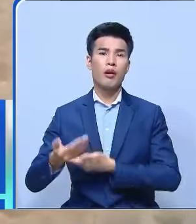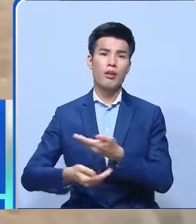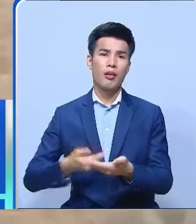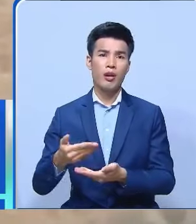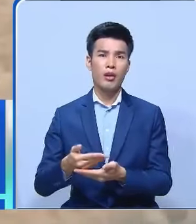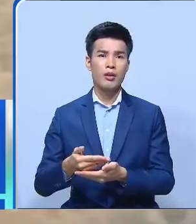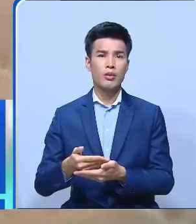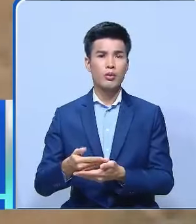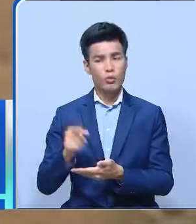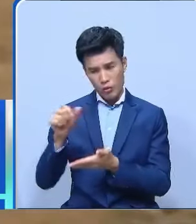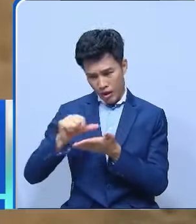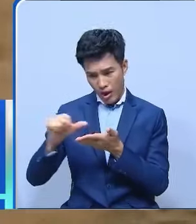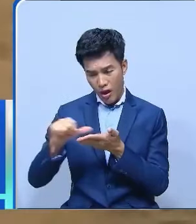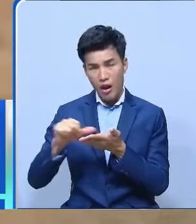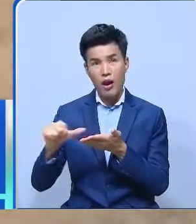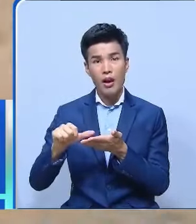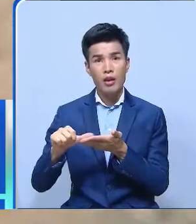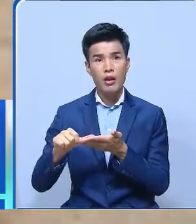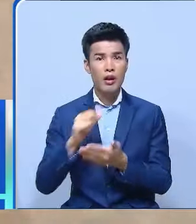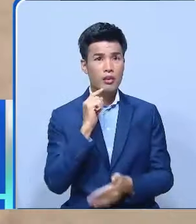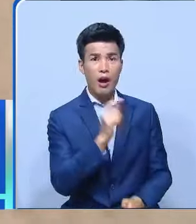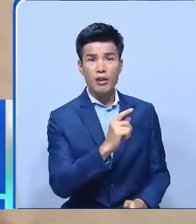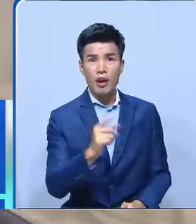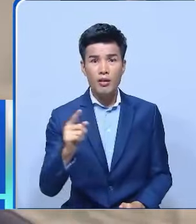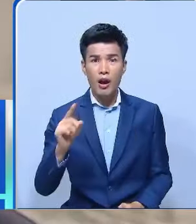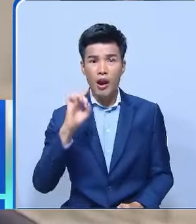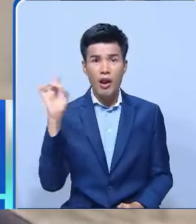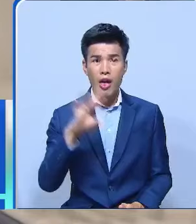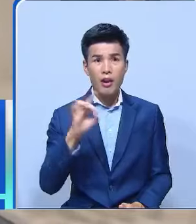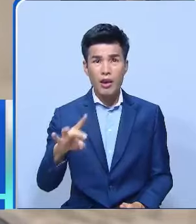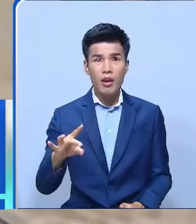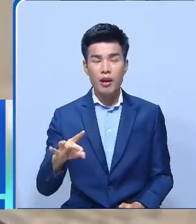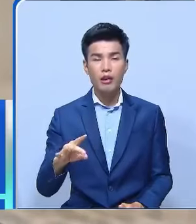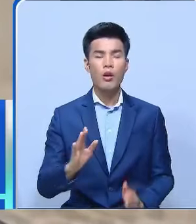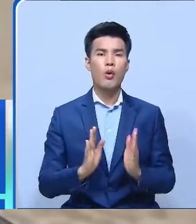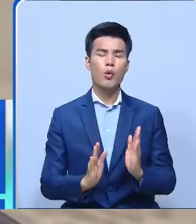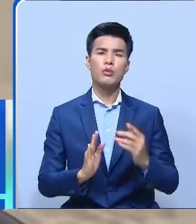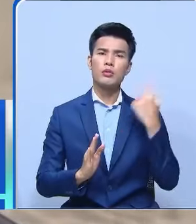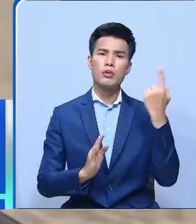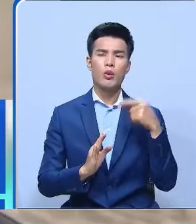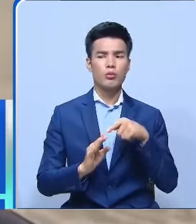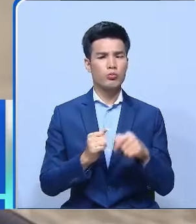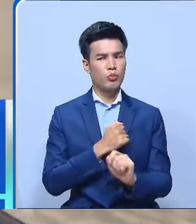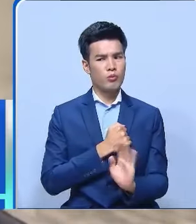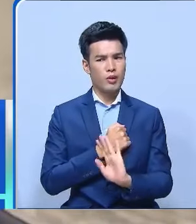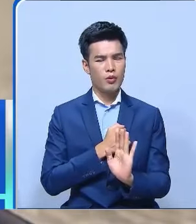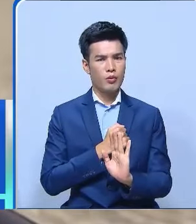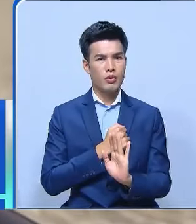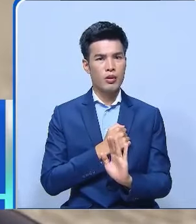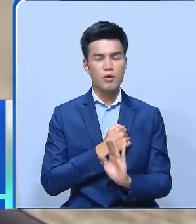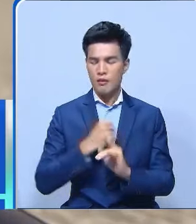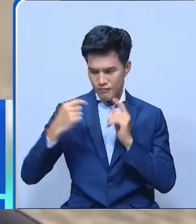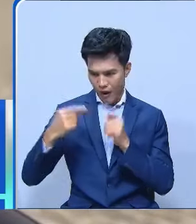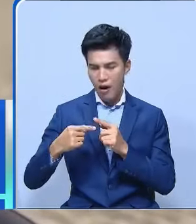องโดนสั่งปรับทัศนคติหน่อยนะคะเพราะด่าเขาเมื่อกี้ด่าแรงเลยด้วยนักท่องเที่ยวก็เลยบอกว่าไม่ขอทนแล้วนะคะขอประท้าฝีป